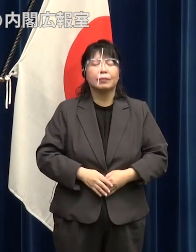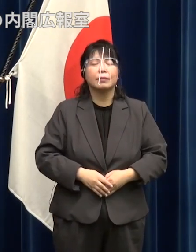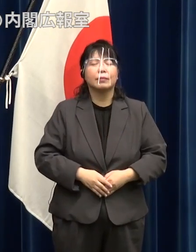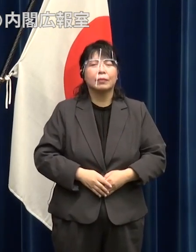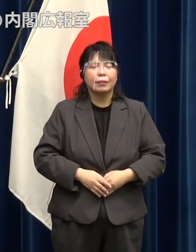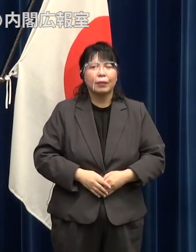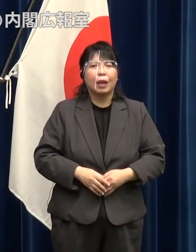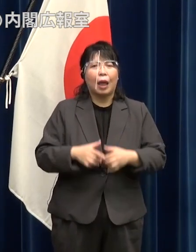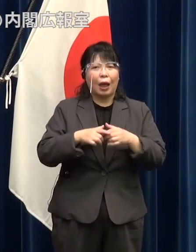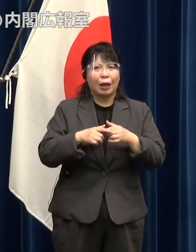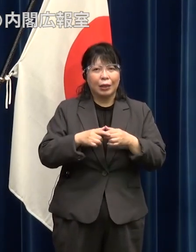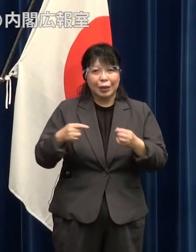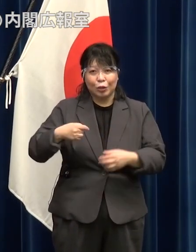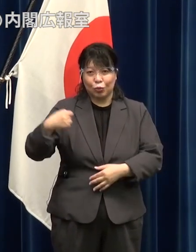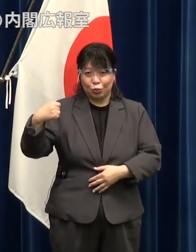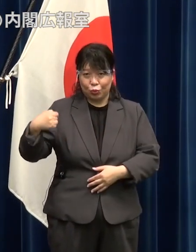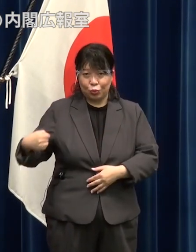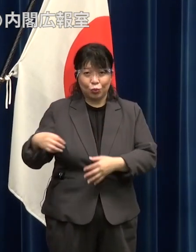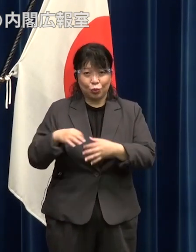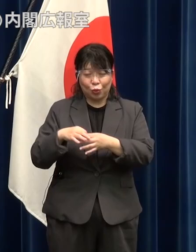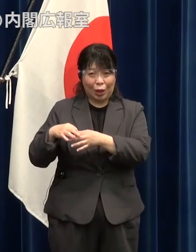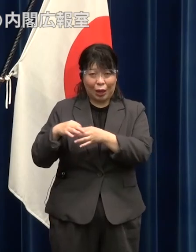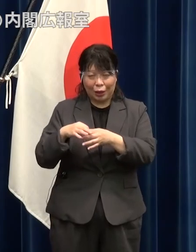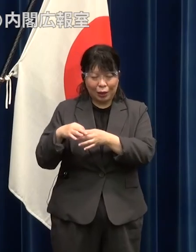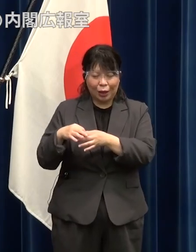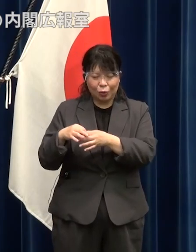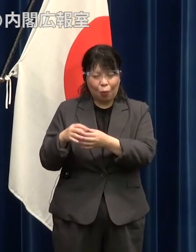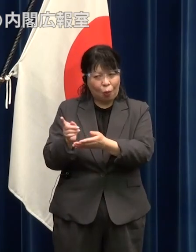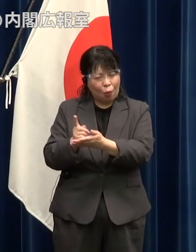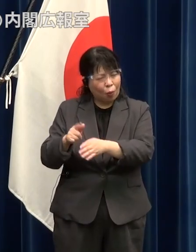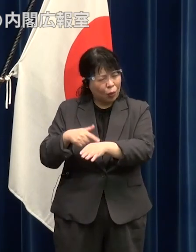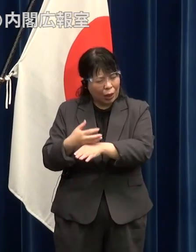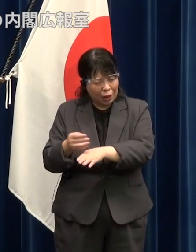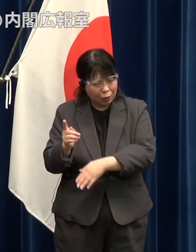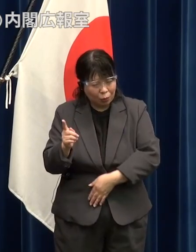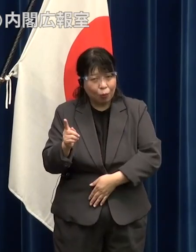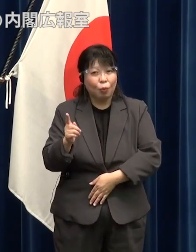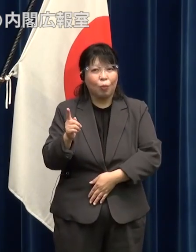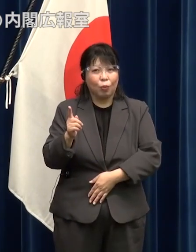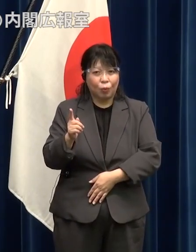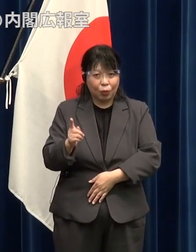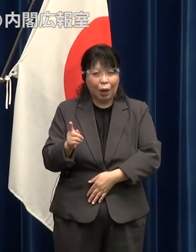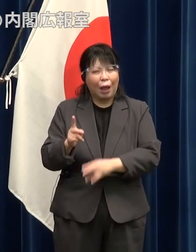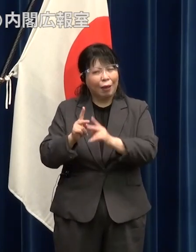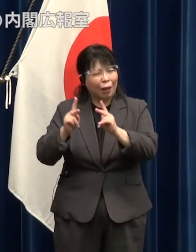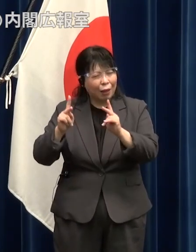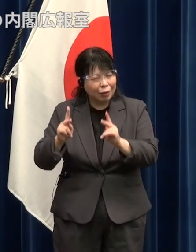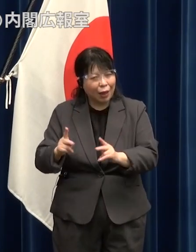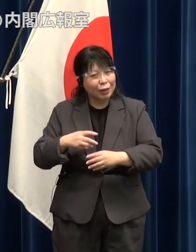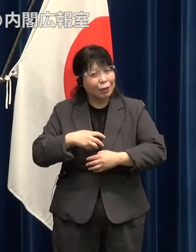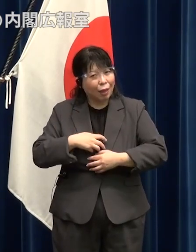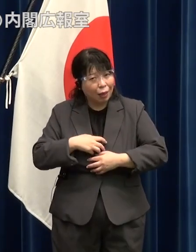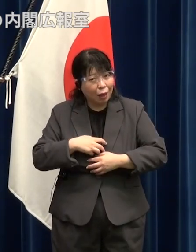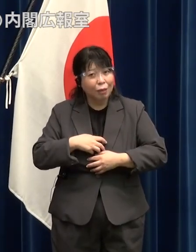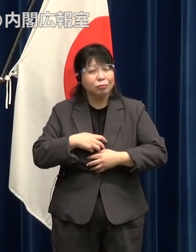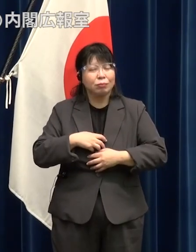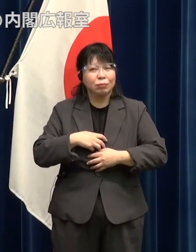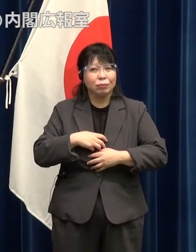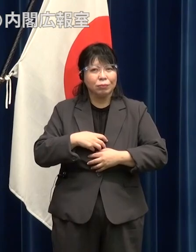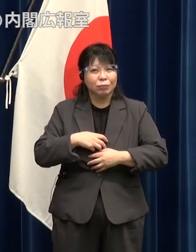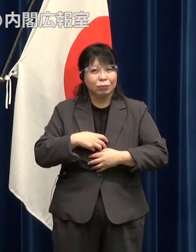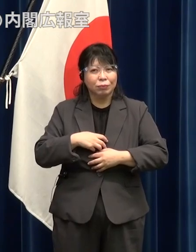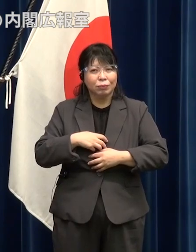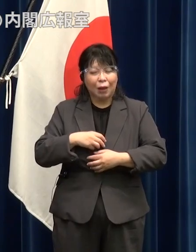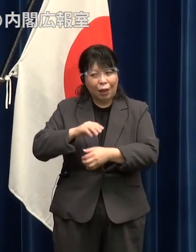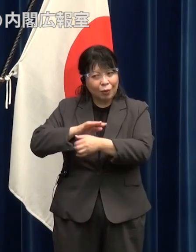関係の大局的な方向性とともに課題懸案、さらには協力